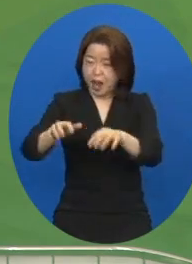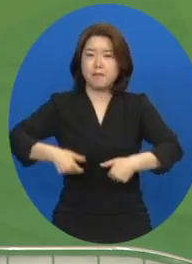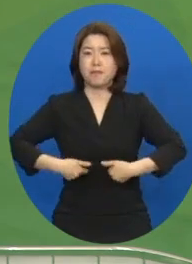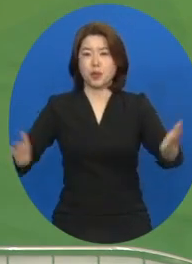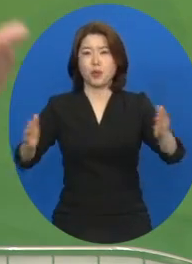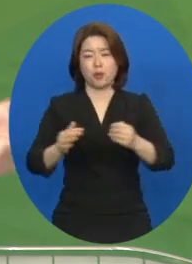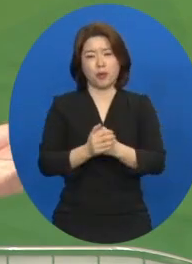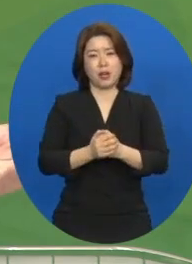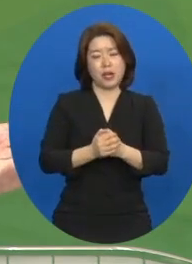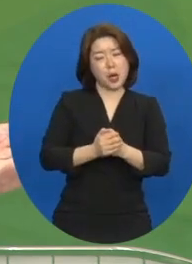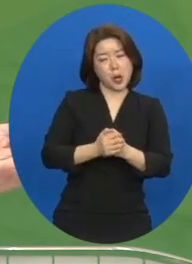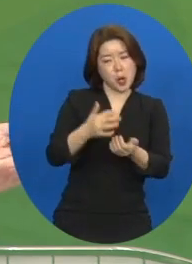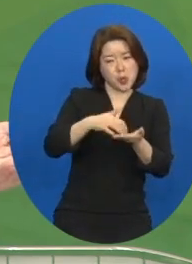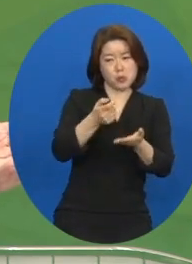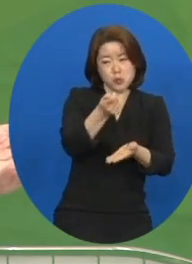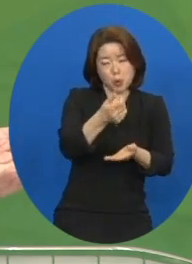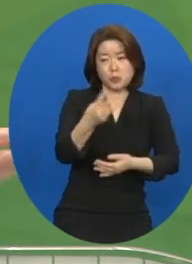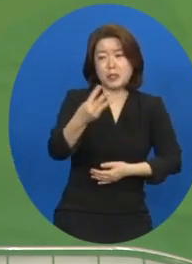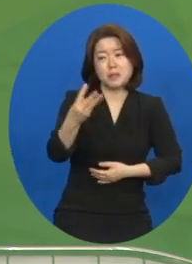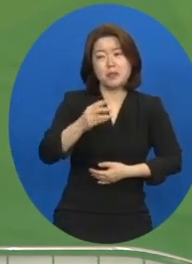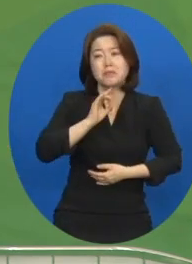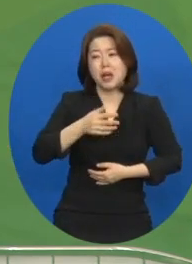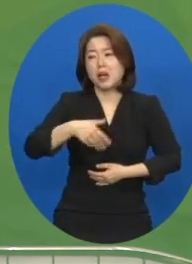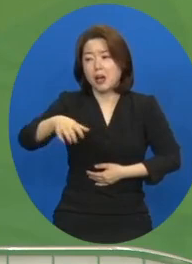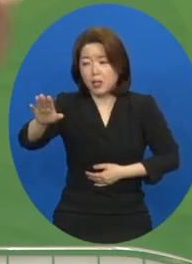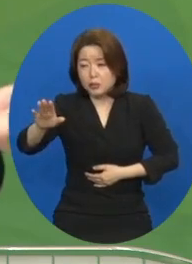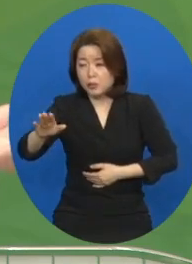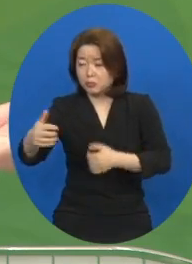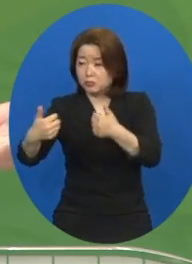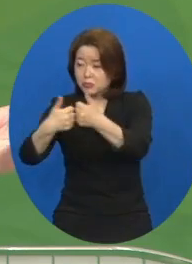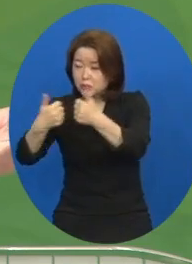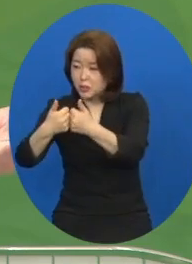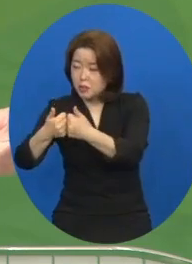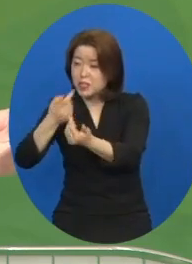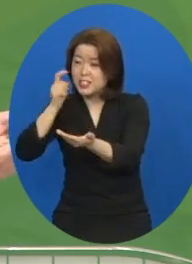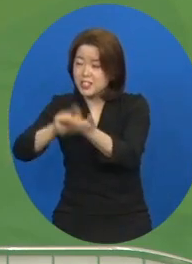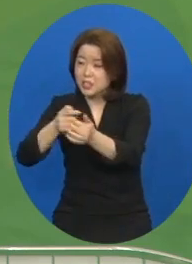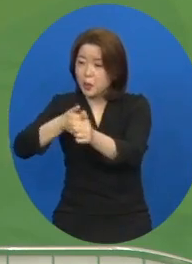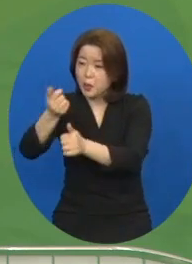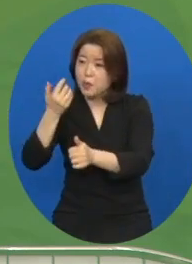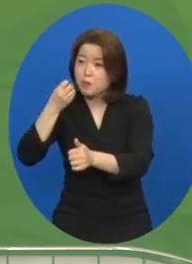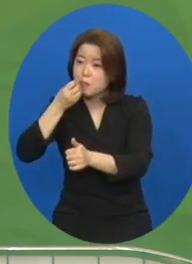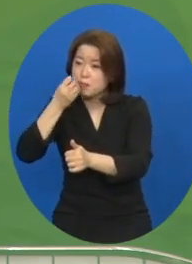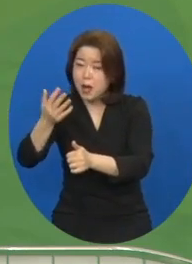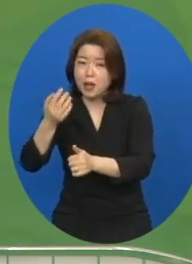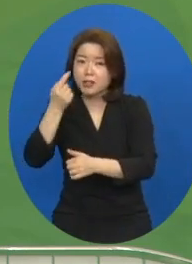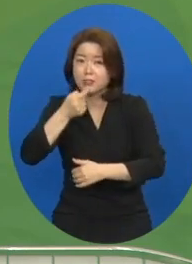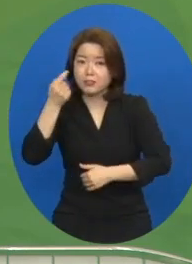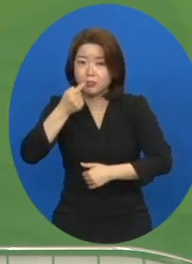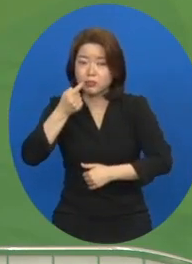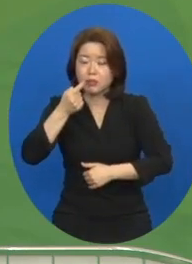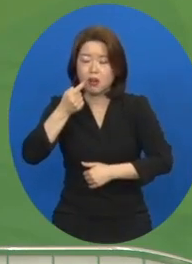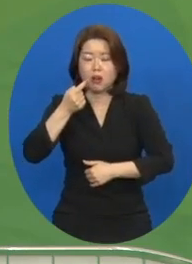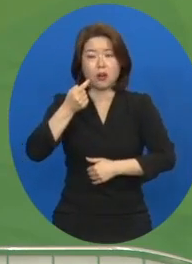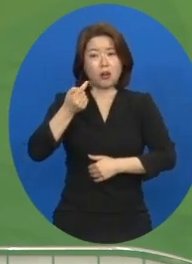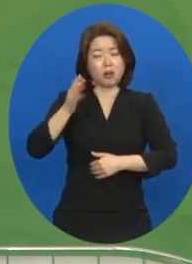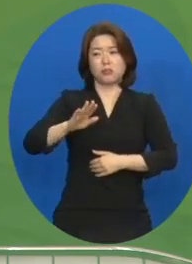올라가서 쉽게 이길 줄 알았는데 그만 졌습니다. 그때